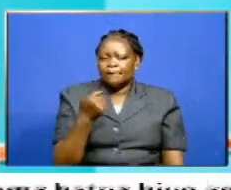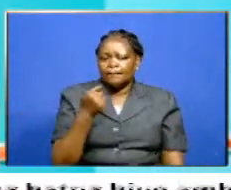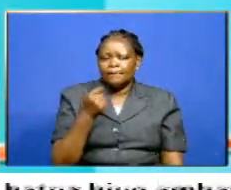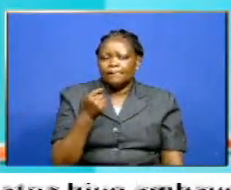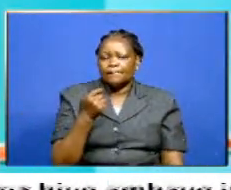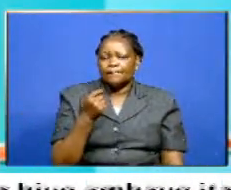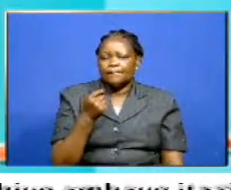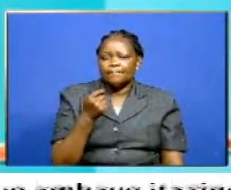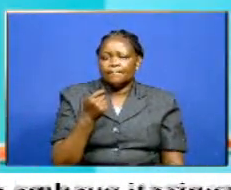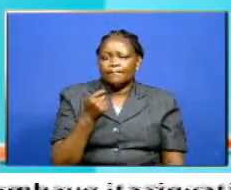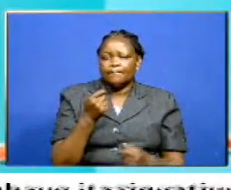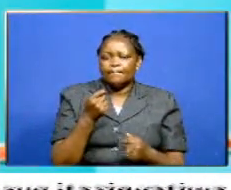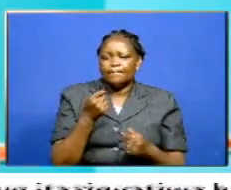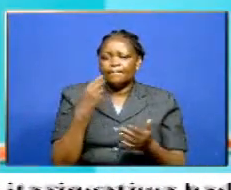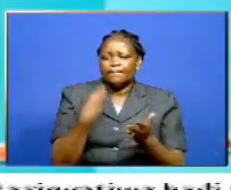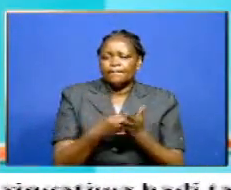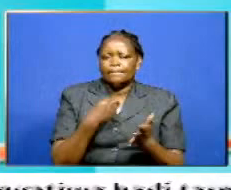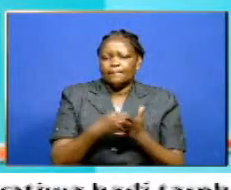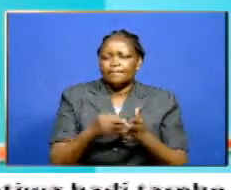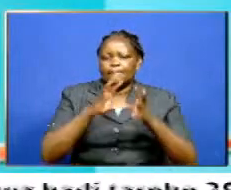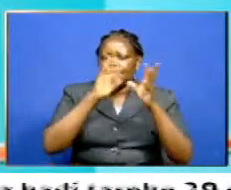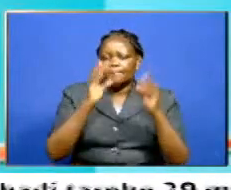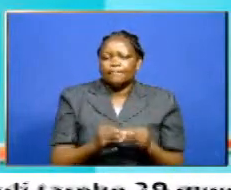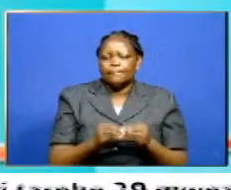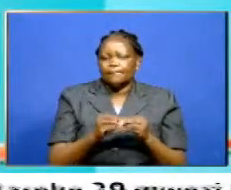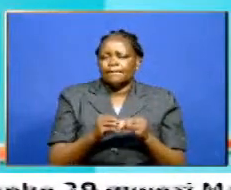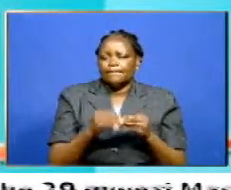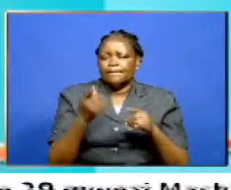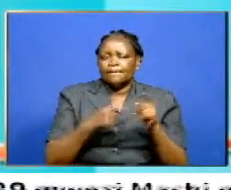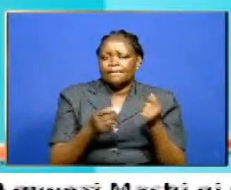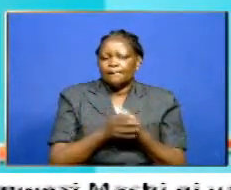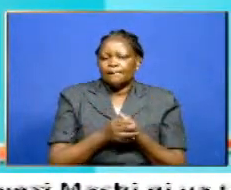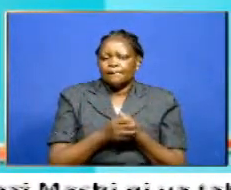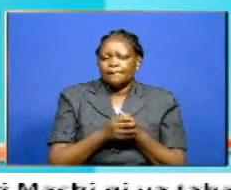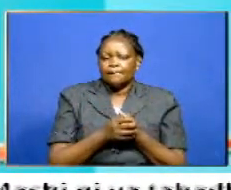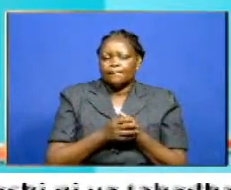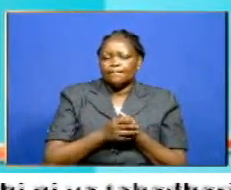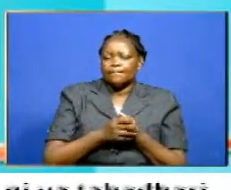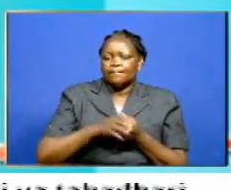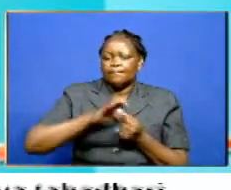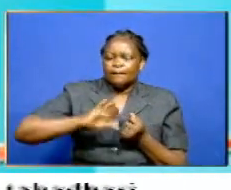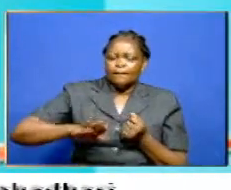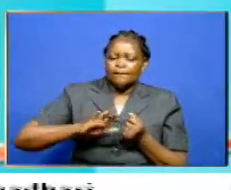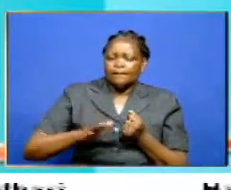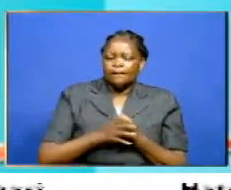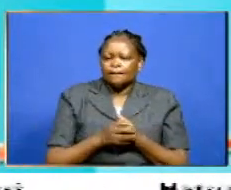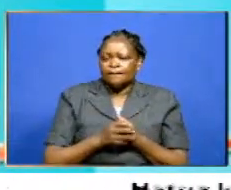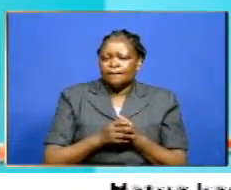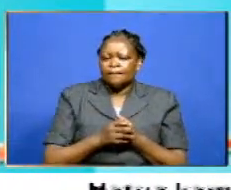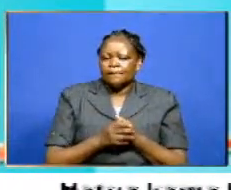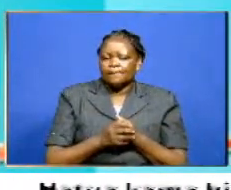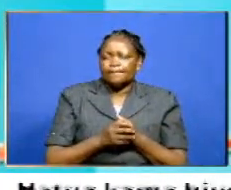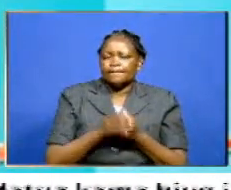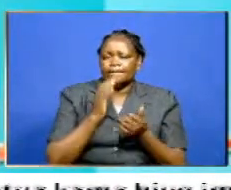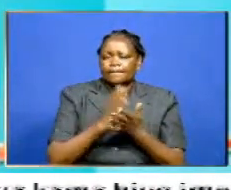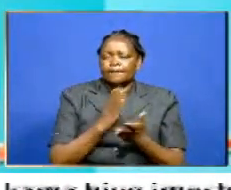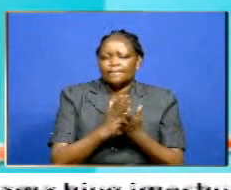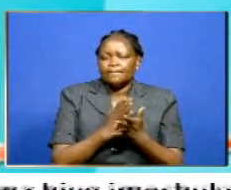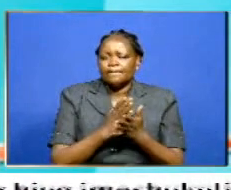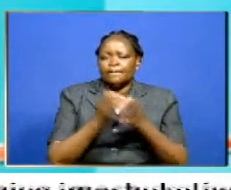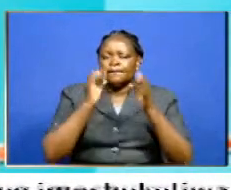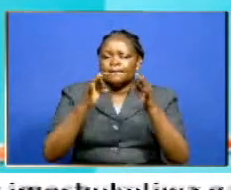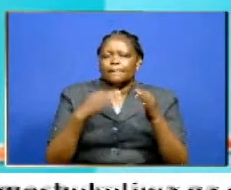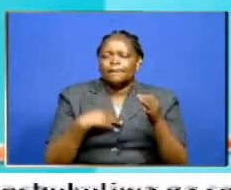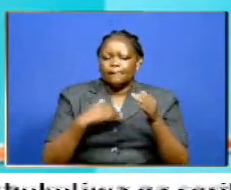iki finance its budget from a point of deficit. So kama tuna already